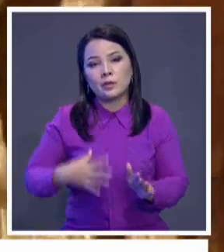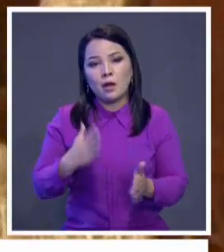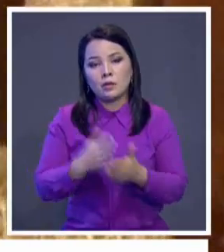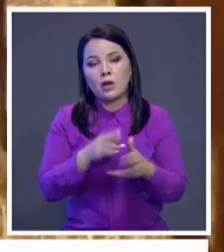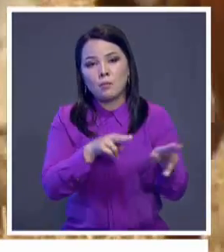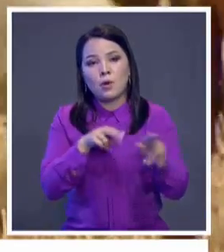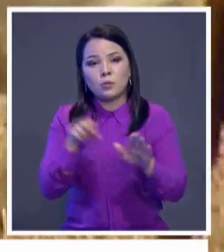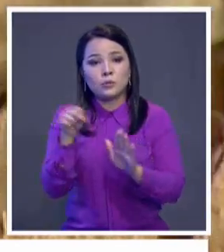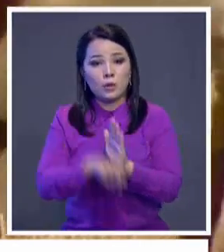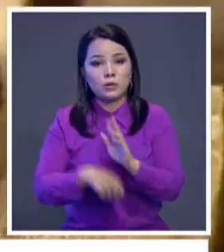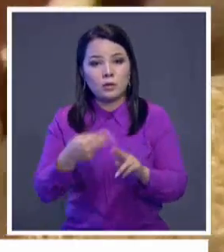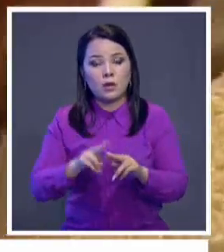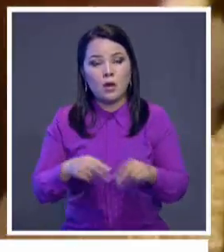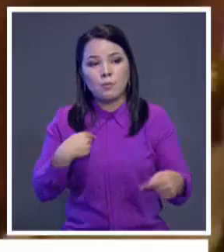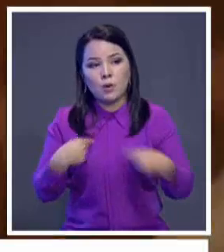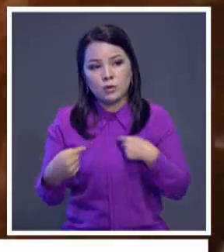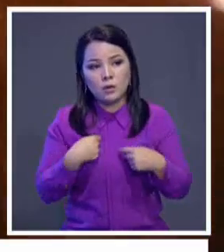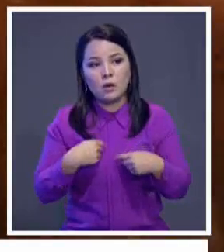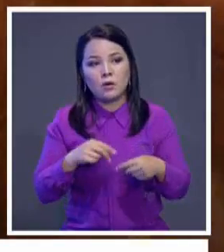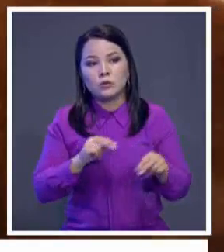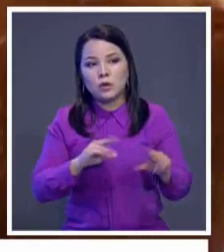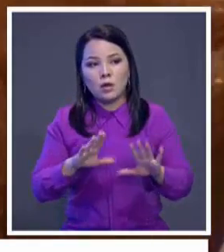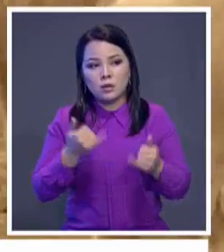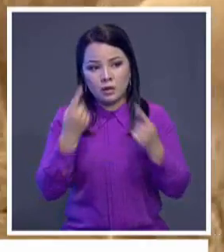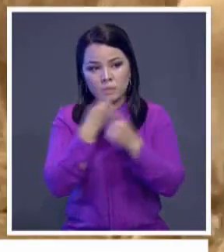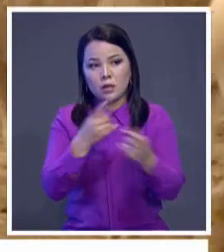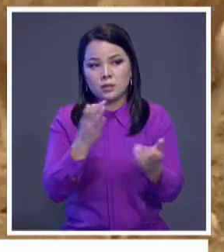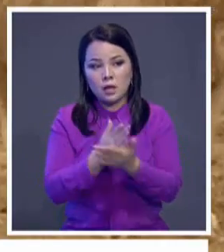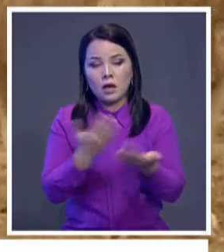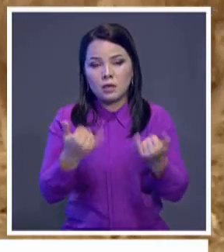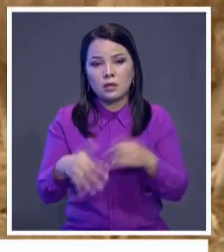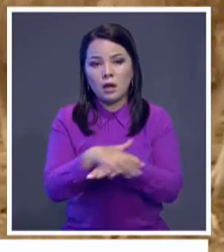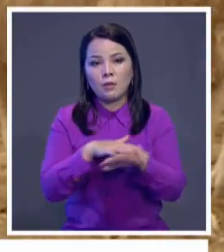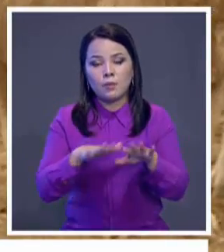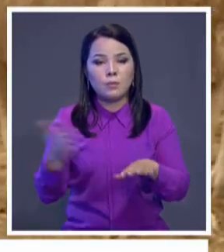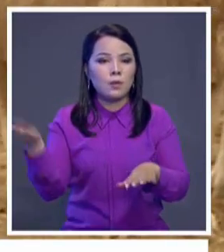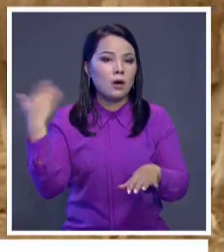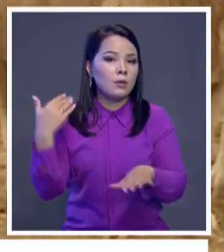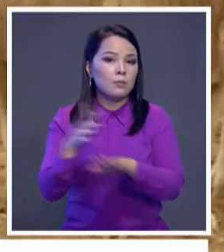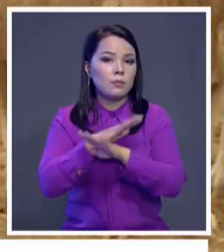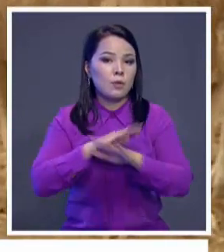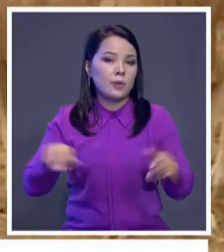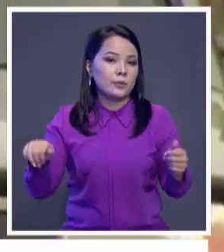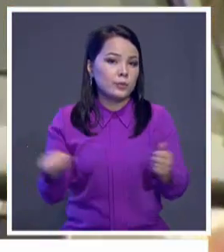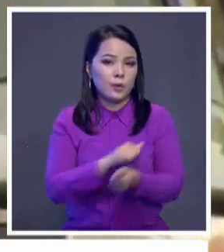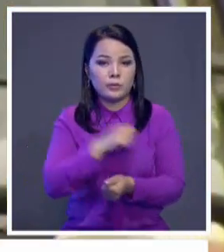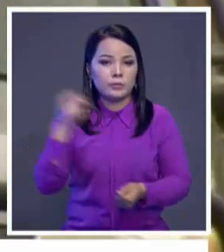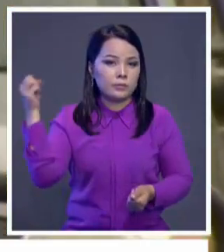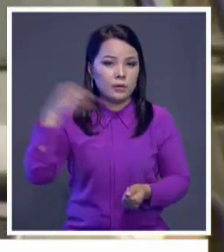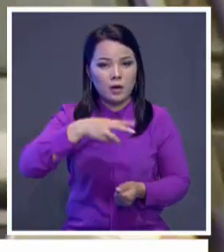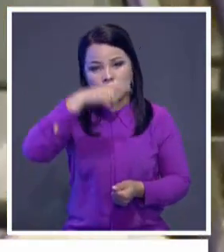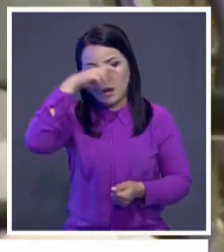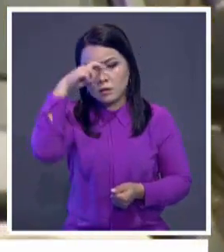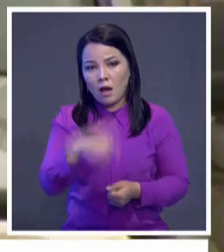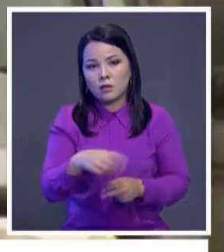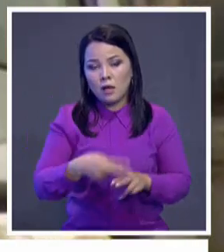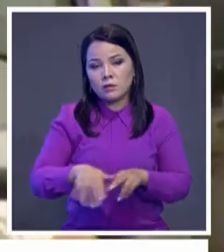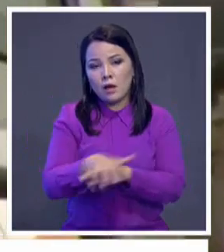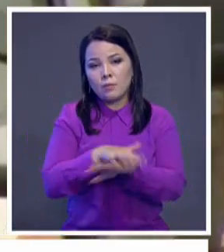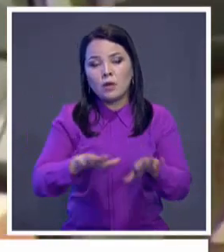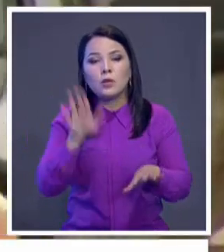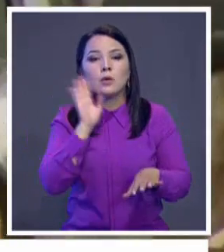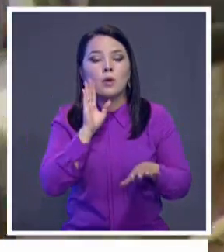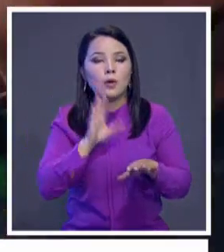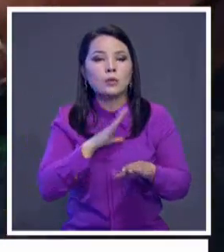болған үшін жан ауырып әбден күйзеліске түскен. Өзге шаруалары да биыл бұрын соңды болмаған құрғақшылық жайлығын айтады. Әдетте суға